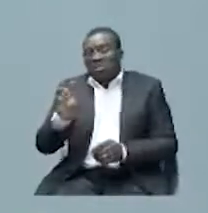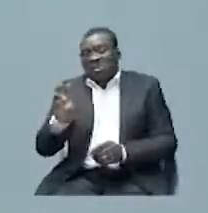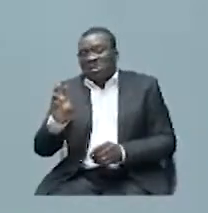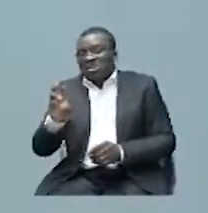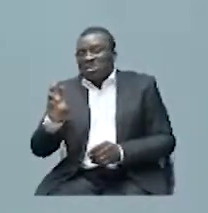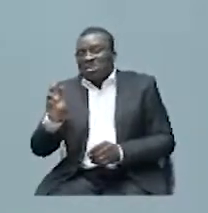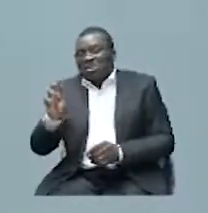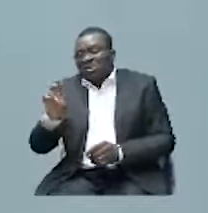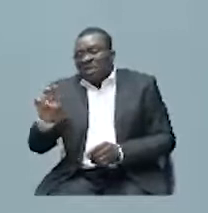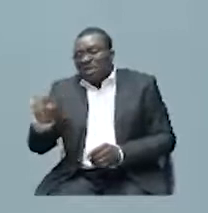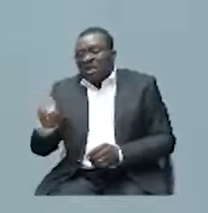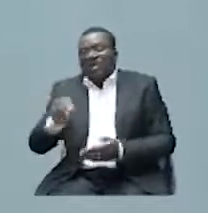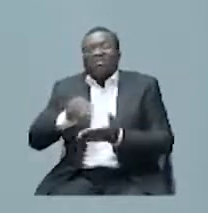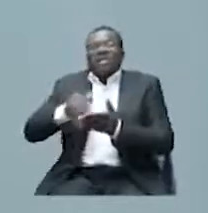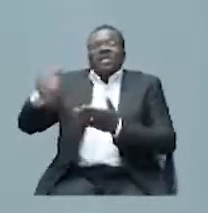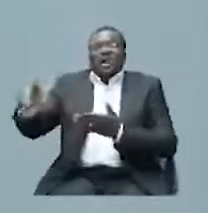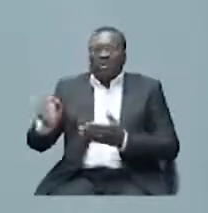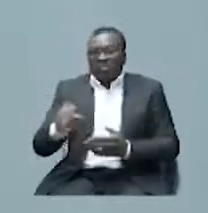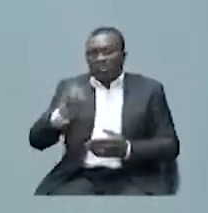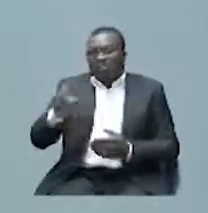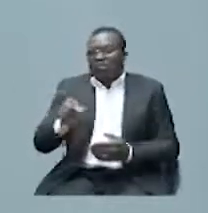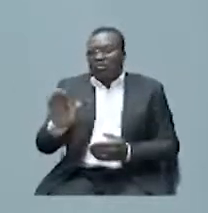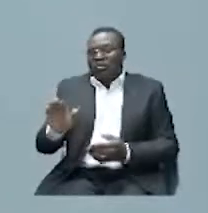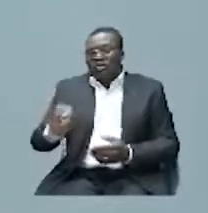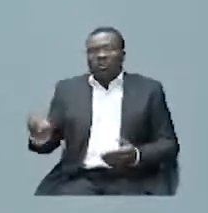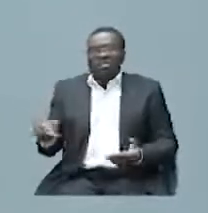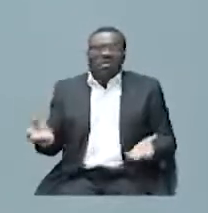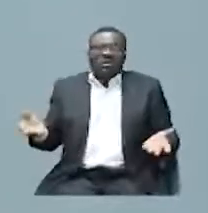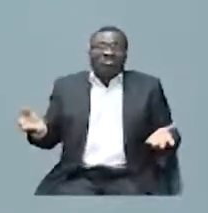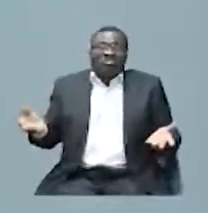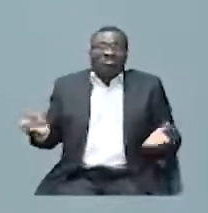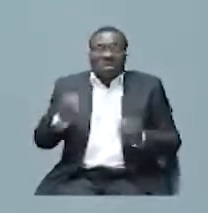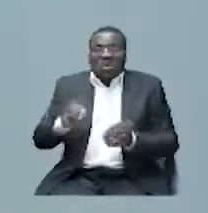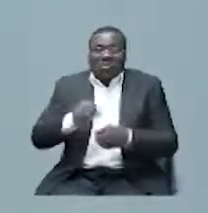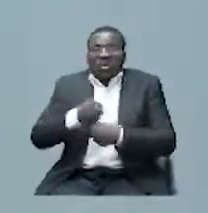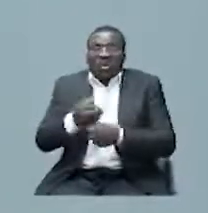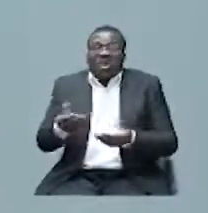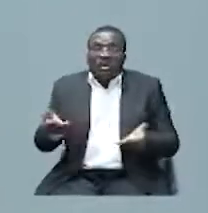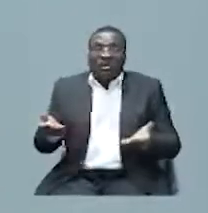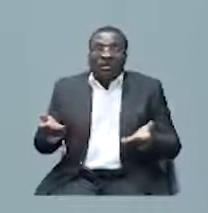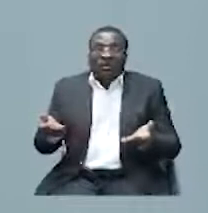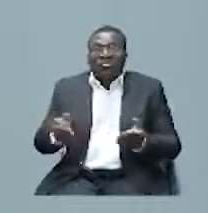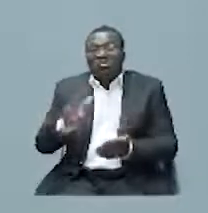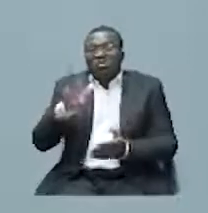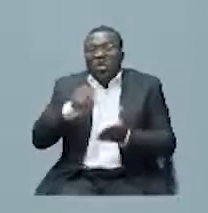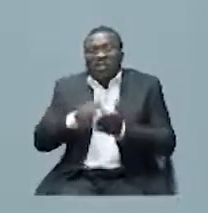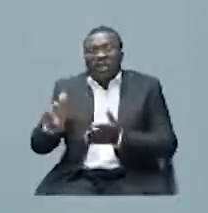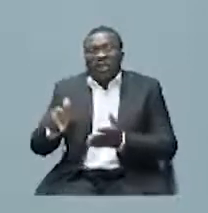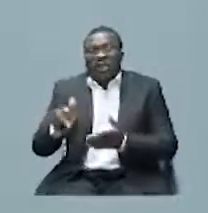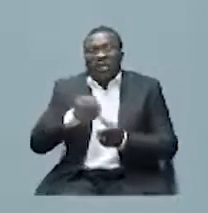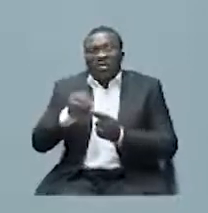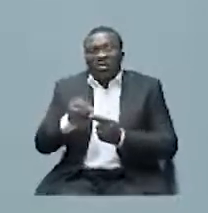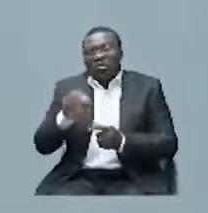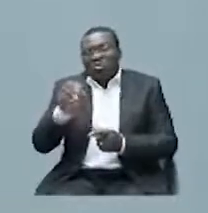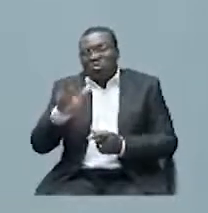650 milliards. 0,5% environ, vous voyez ce que ça donne, ça permet de libérer peut-être 3 milliards ou